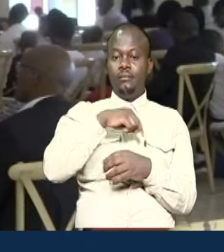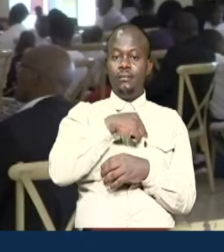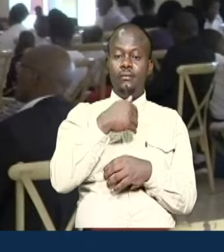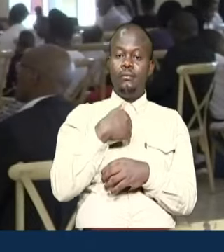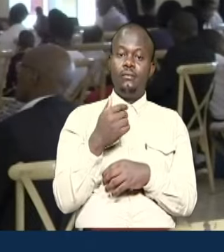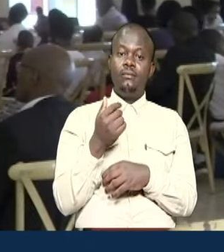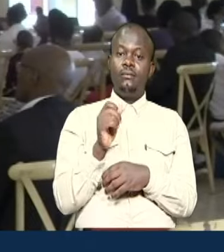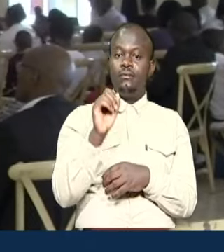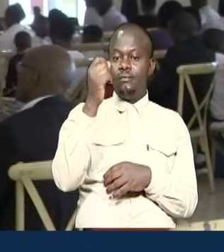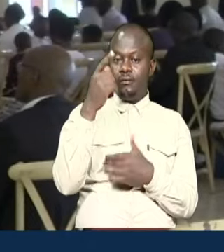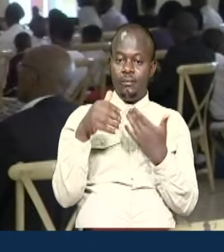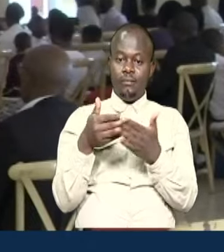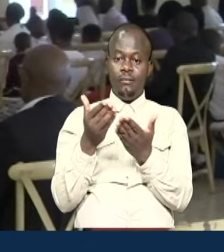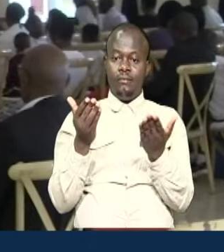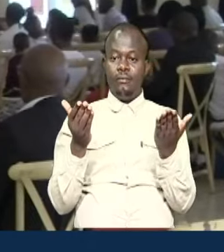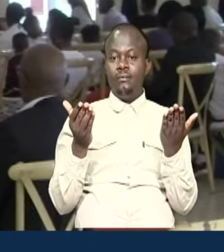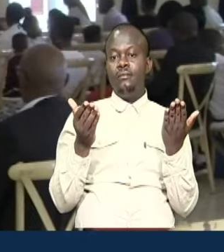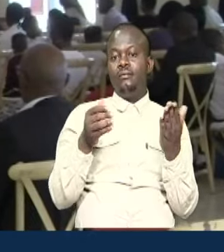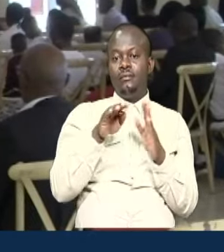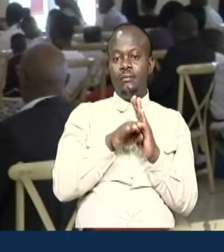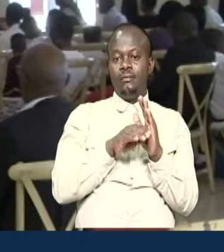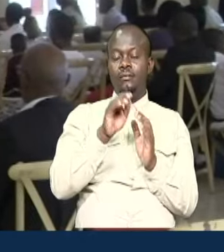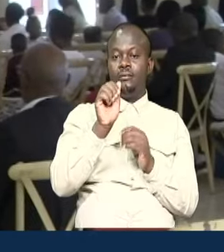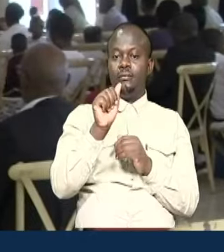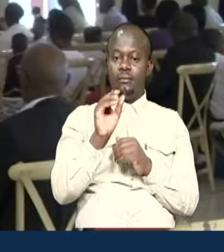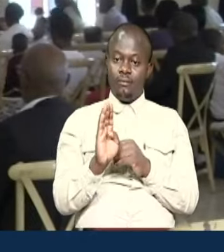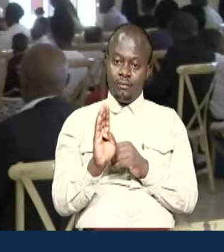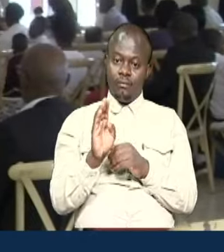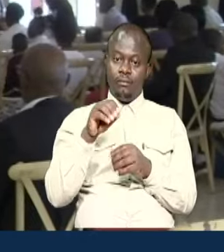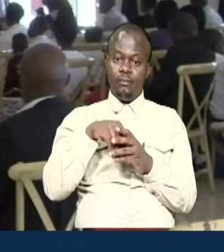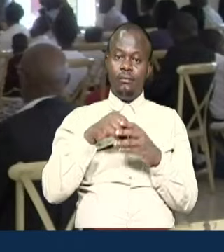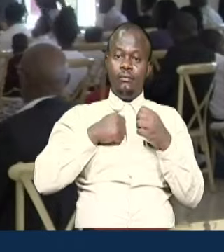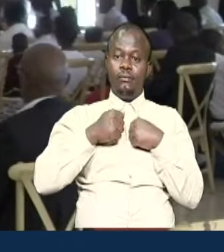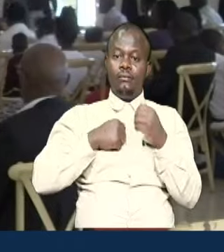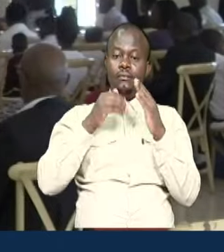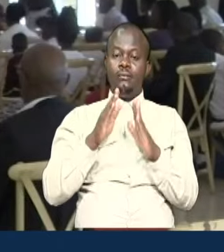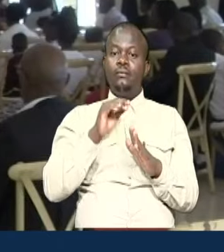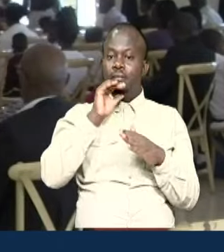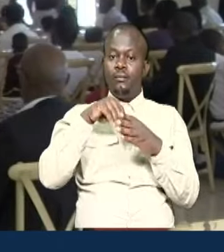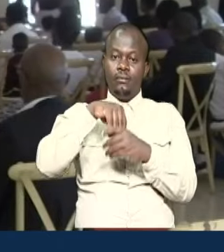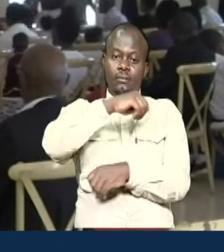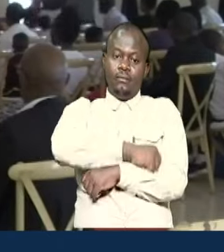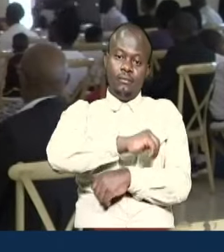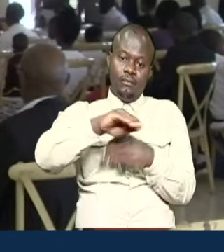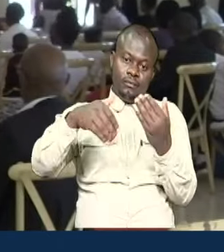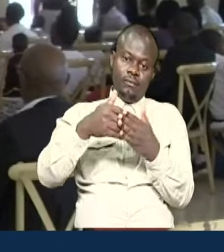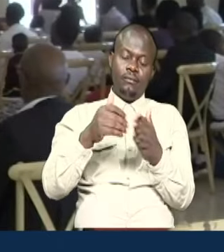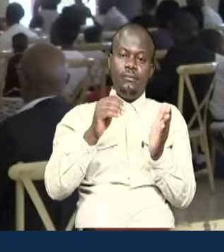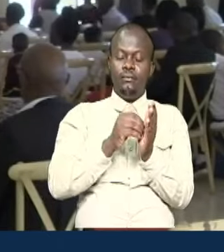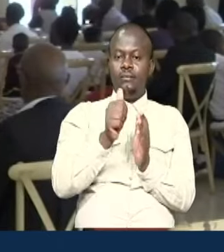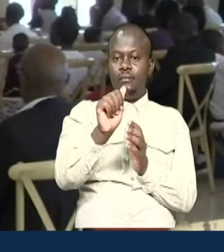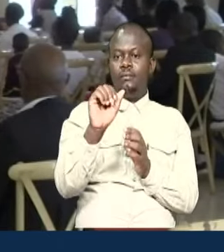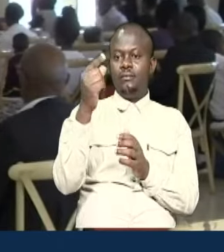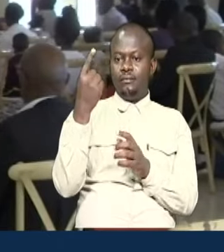nuko iyo programme ya IB International Baccalaureate hano mu Rwanda ntabwiri ku mashuri yose cyane cya mbere gira